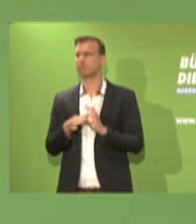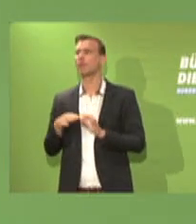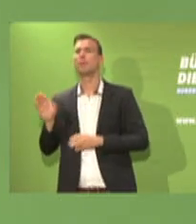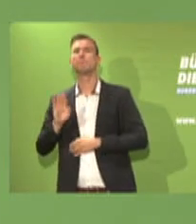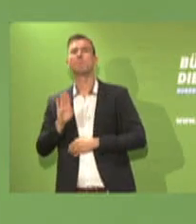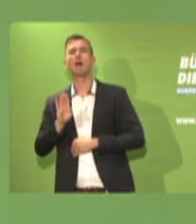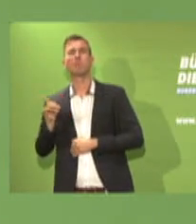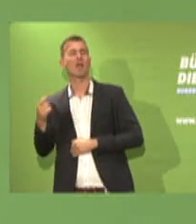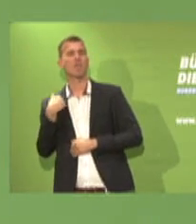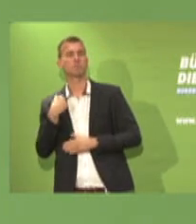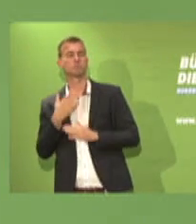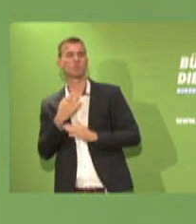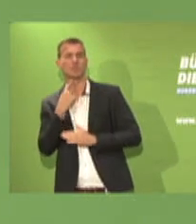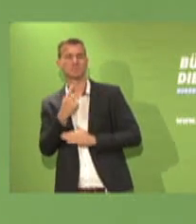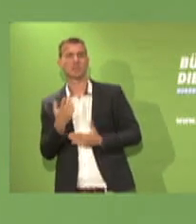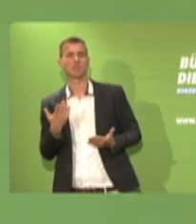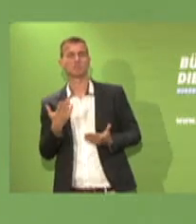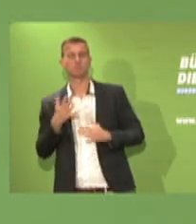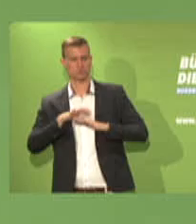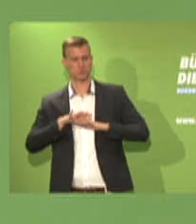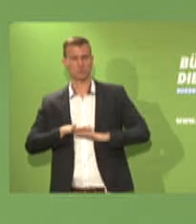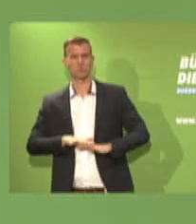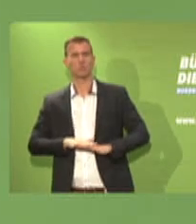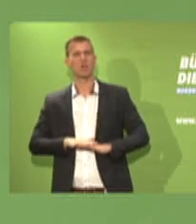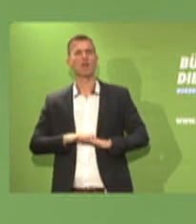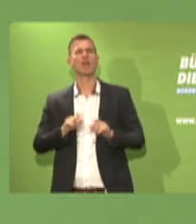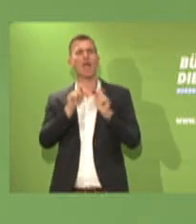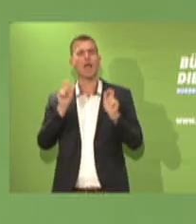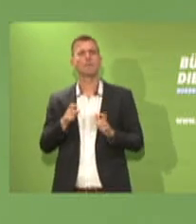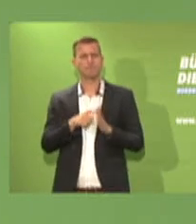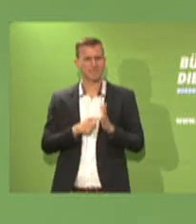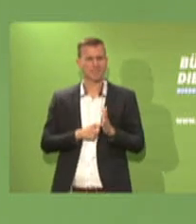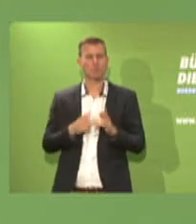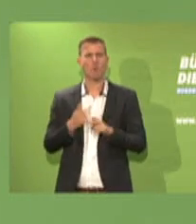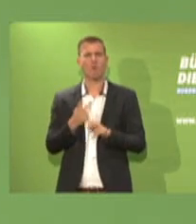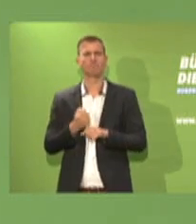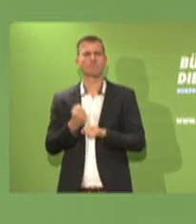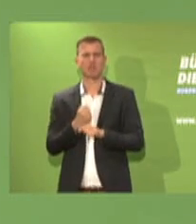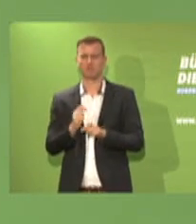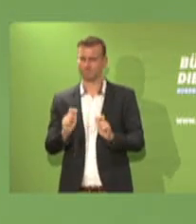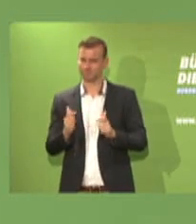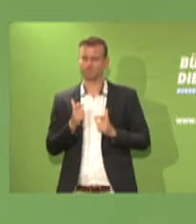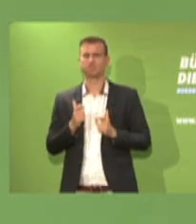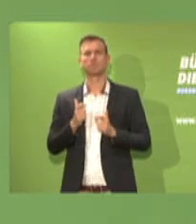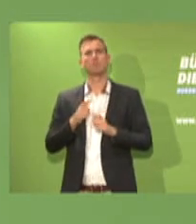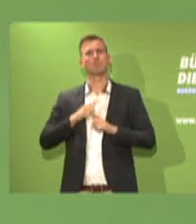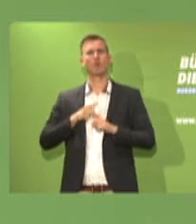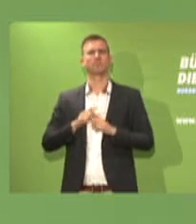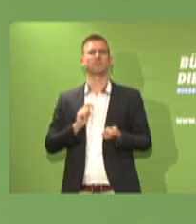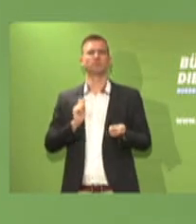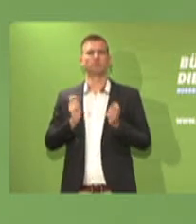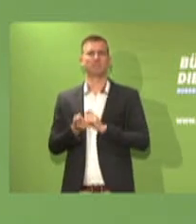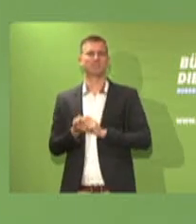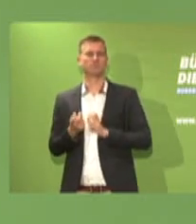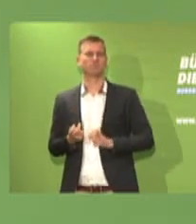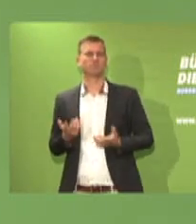genannt, es sind die Strukturen, die gegebenen Rahmenbedingungen, die oftmals verhindern, dass das auch positiv umgesetzt werden kann.